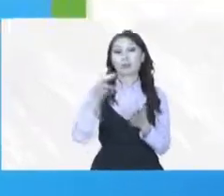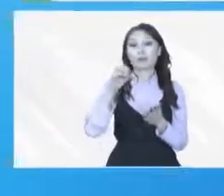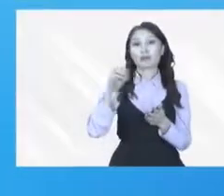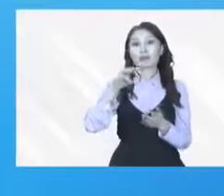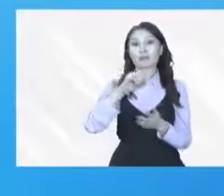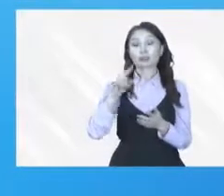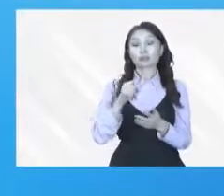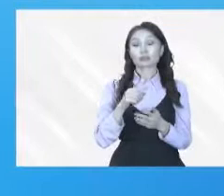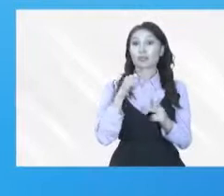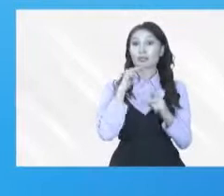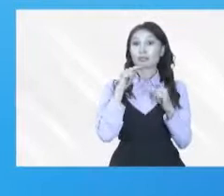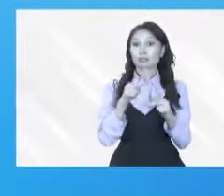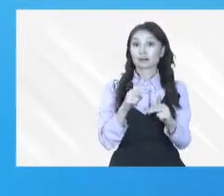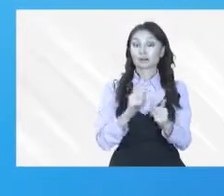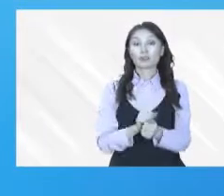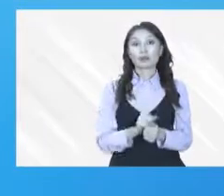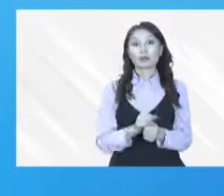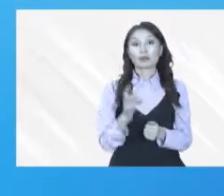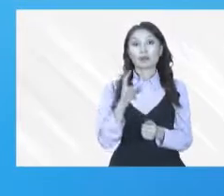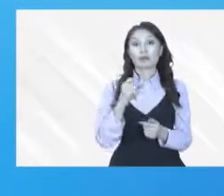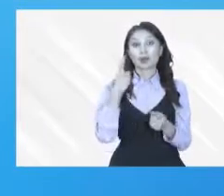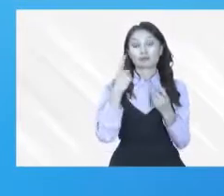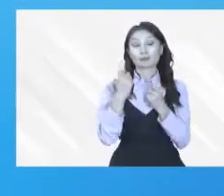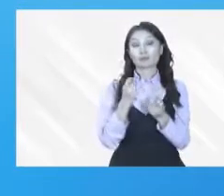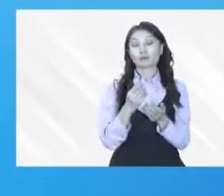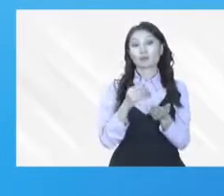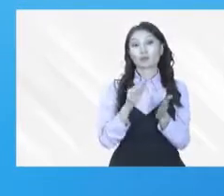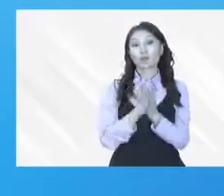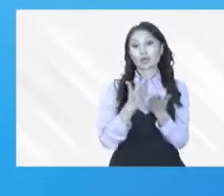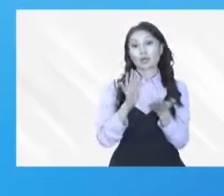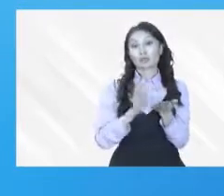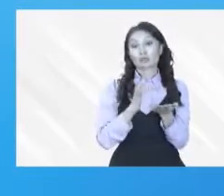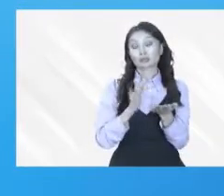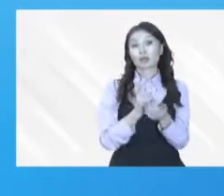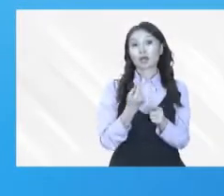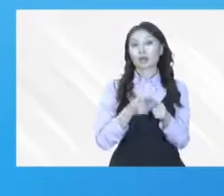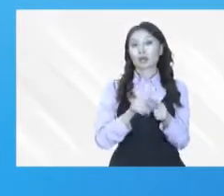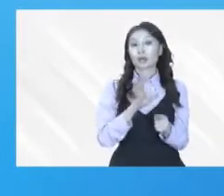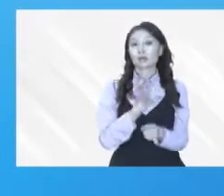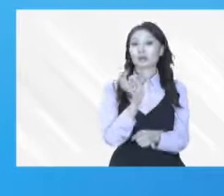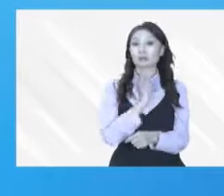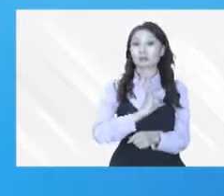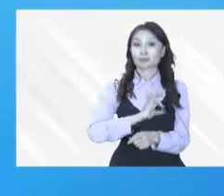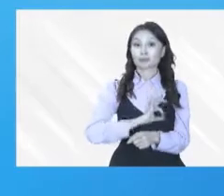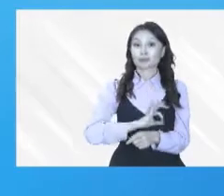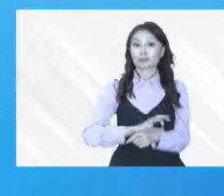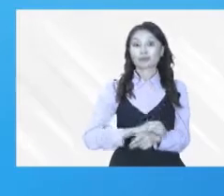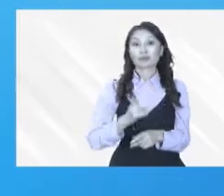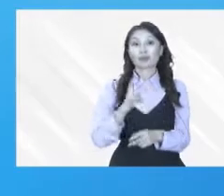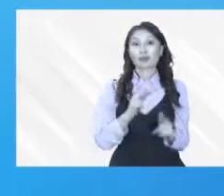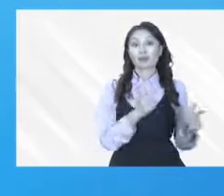Обратите внимание на информационные ресурсы, которые были использованы